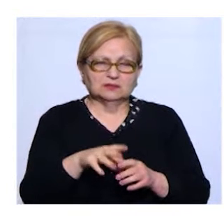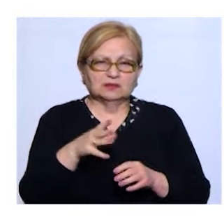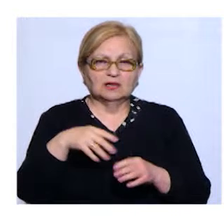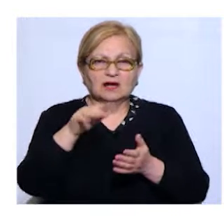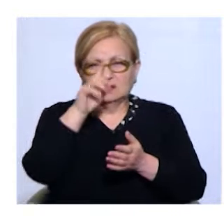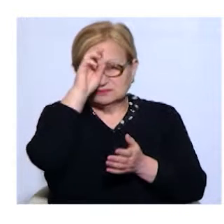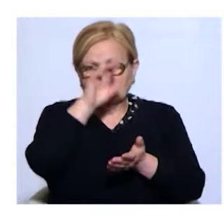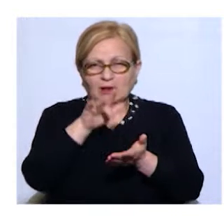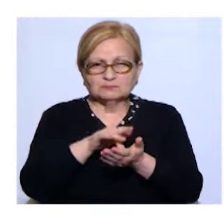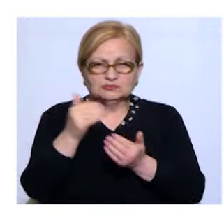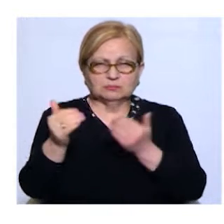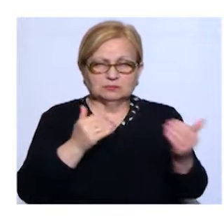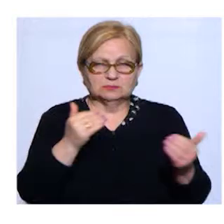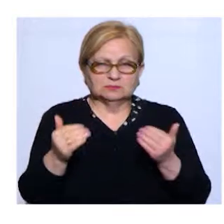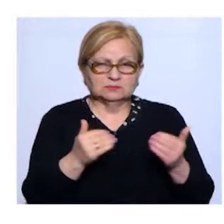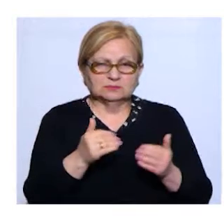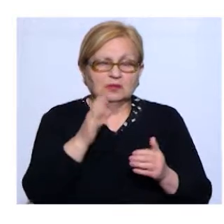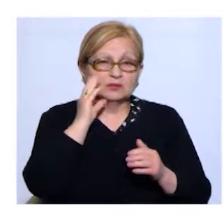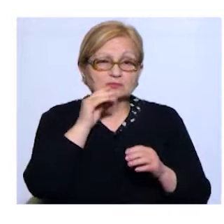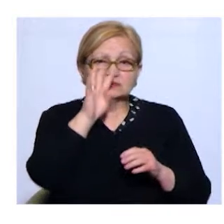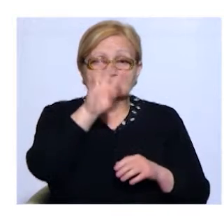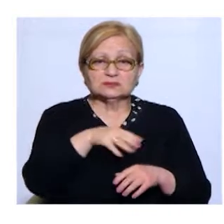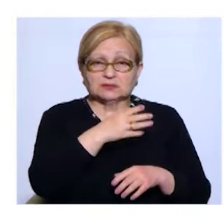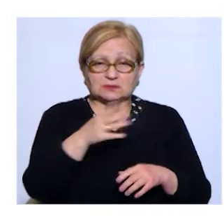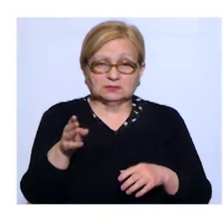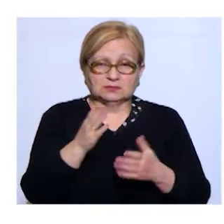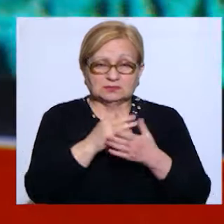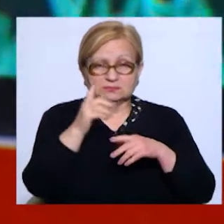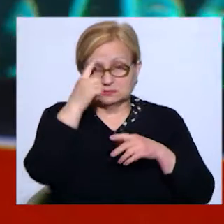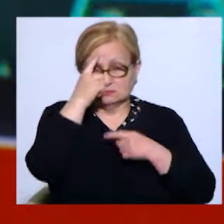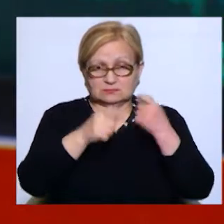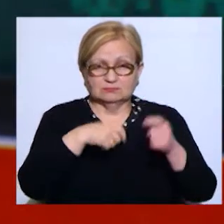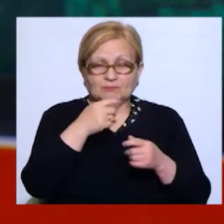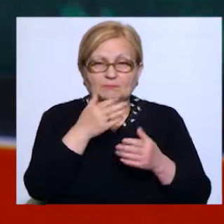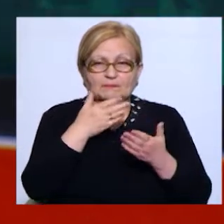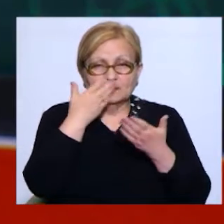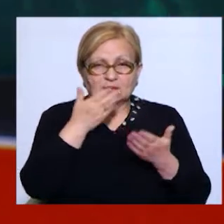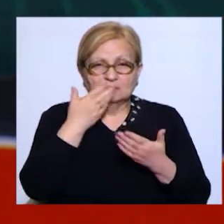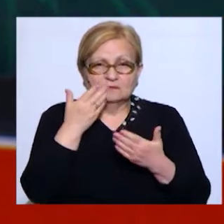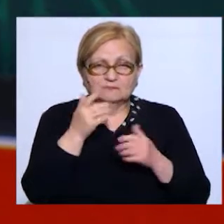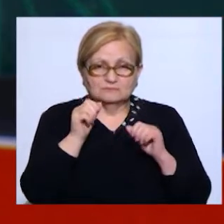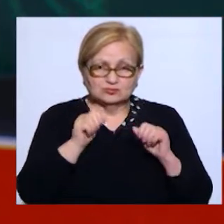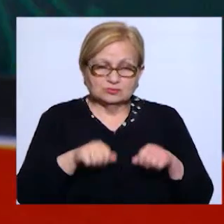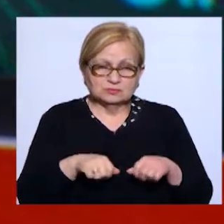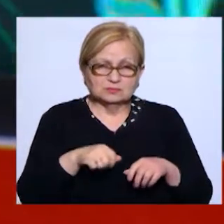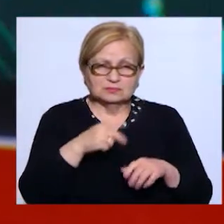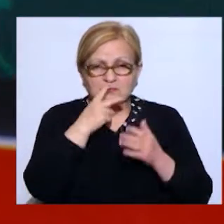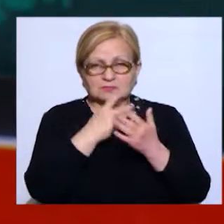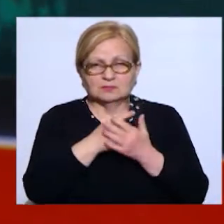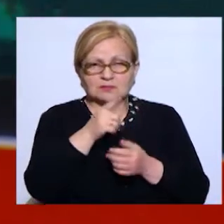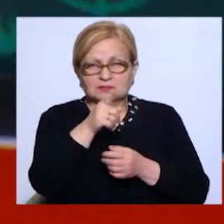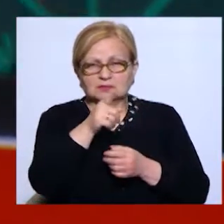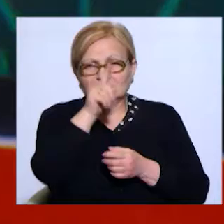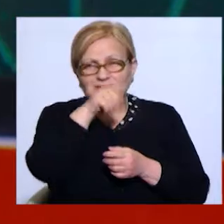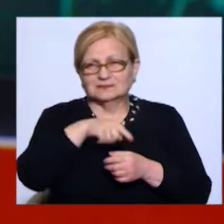ქვეყნების მიხედვით. ხა, ზოგადად, როცა ცხრილით არის ინფორმაცია მოწოდებული, ამის წაკითხვა რასაკვირველია შეგვიძლია და დანახვა, მაგრამ